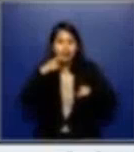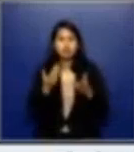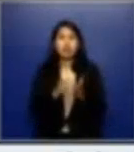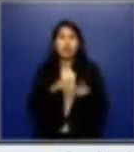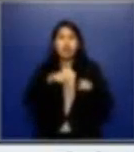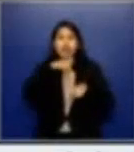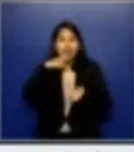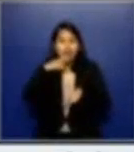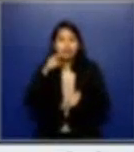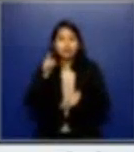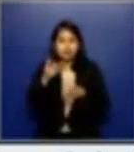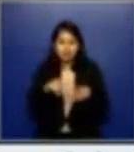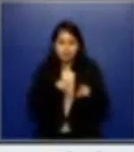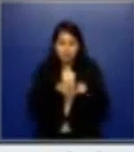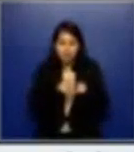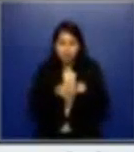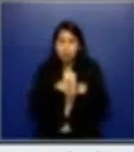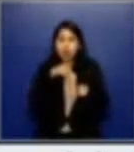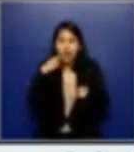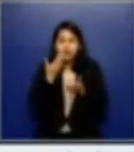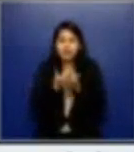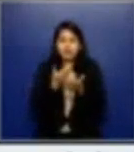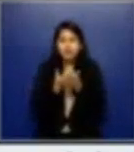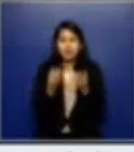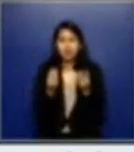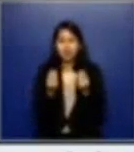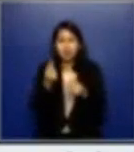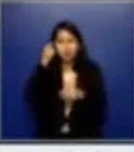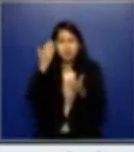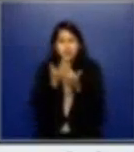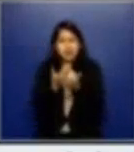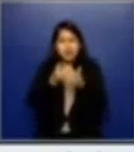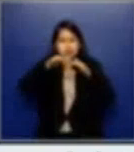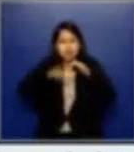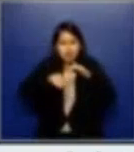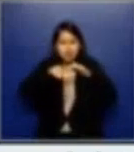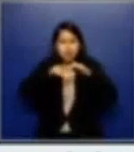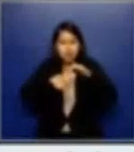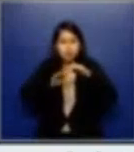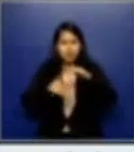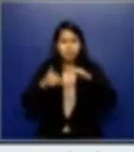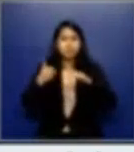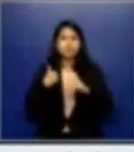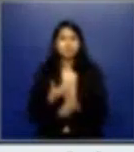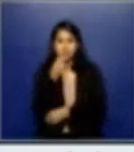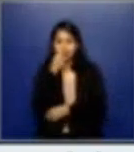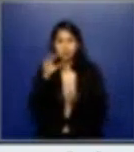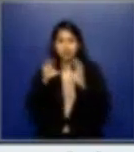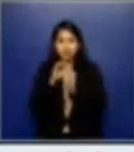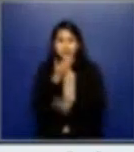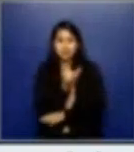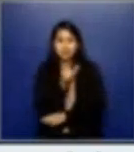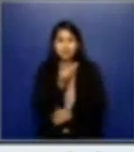แล้งไม่พอเนี่ยราคาไม่รู้จะเป็นยังไงนี่ตกแล้วดูอีกสักภาพหนึ่งครับ